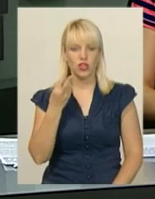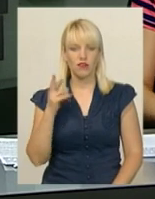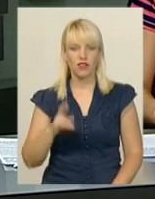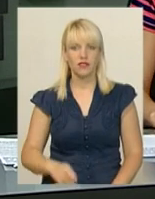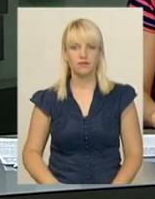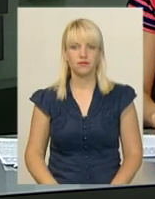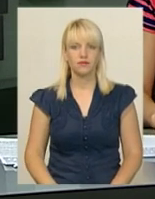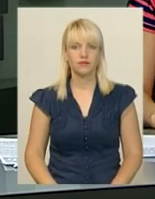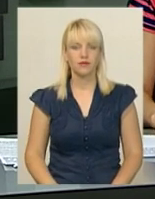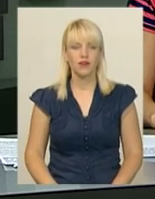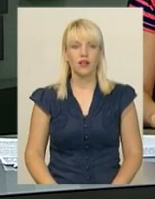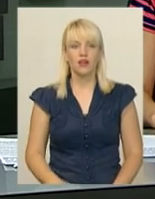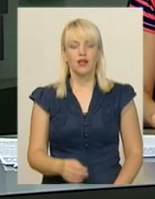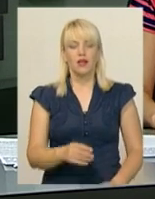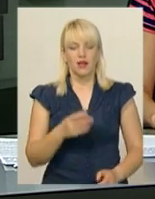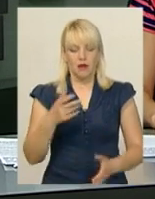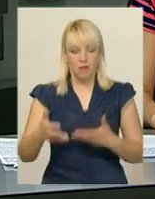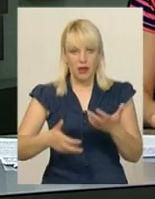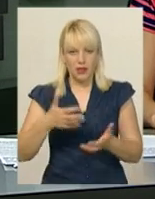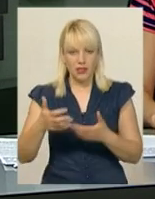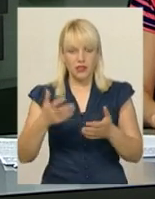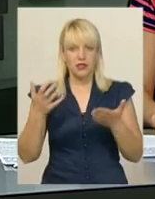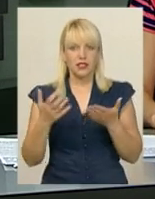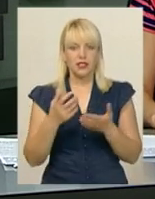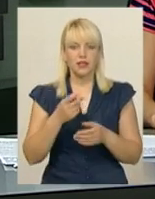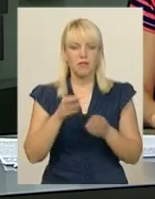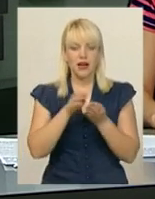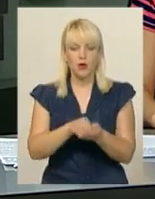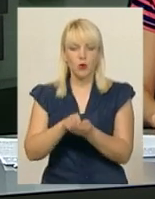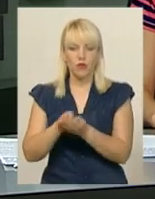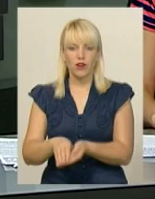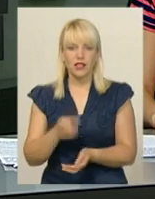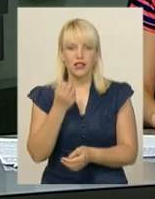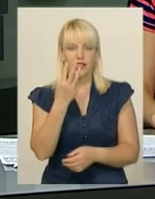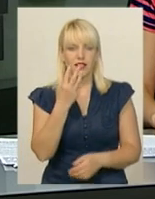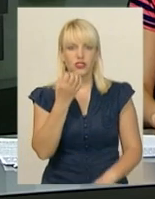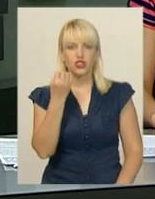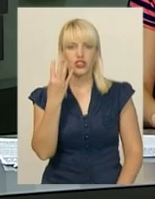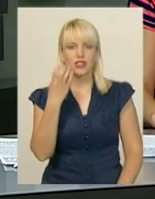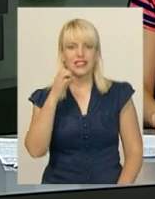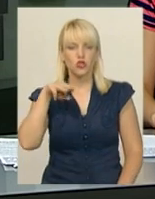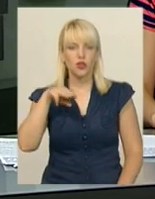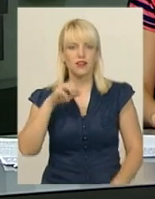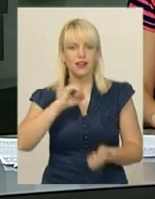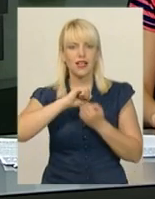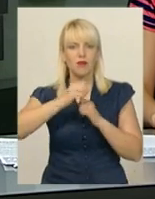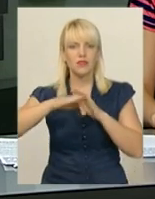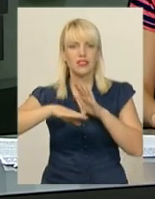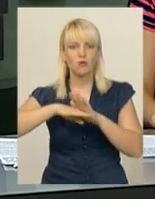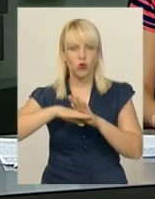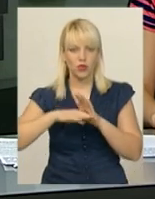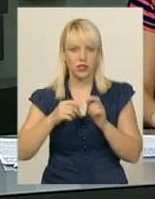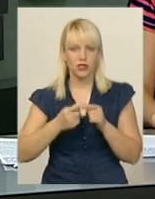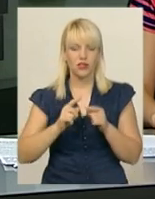поховання 12-13 століть віднайшли під час розкопок на території старої фортеці в Кам'янці-Подільському. Усі вони є частиною